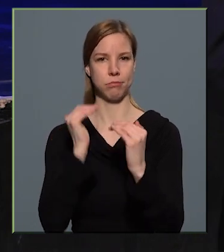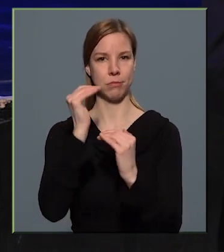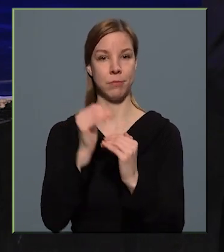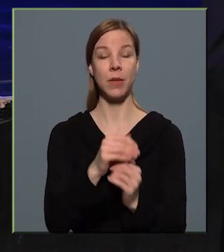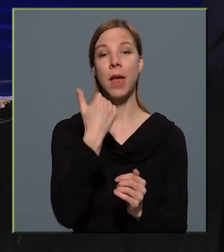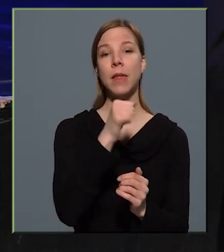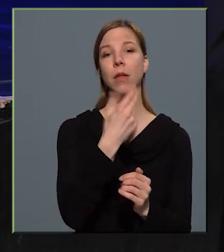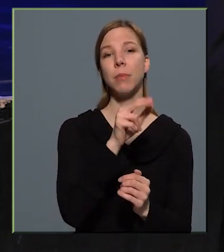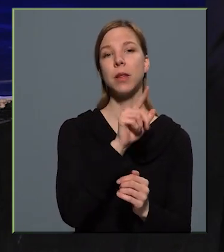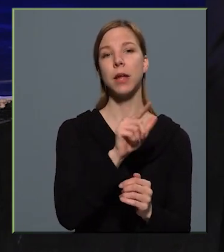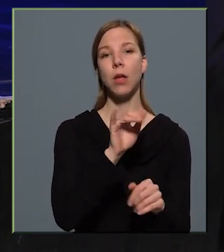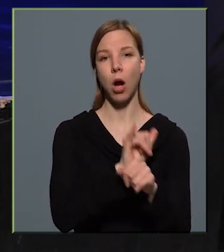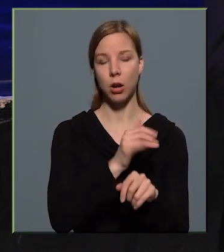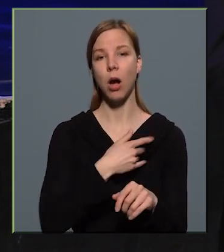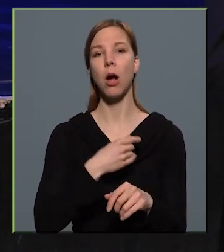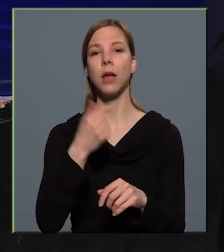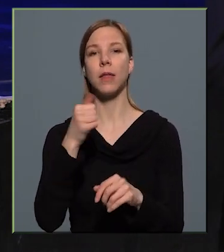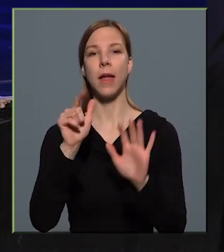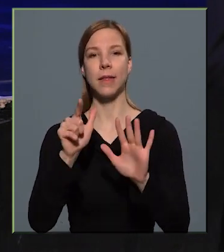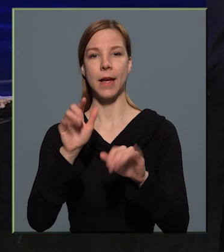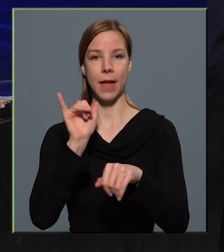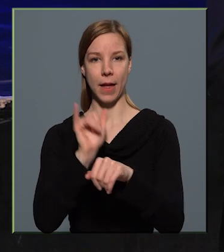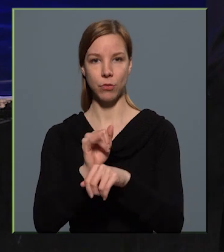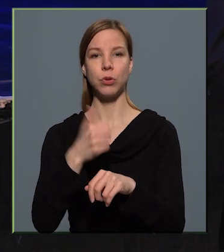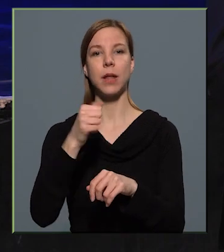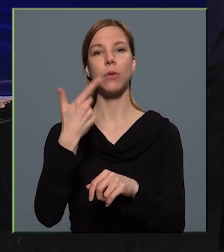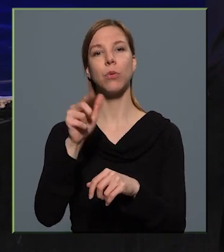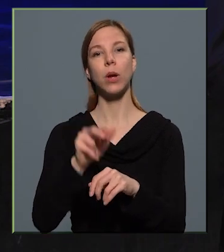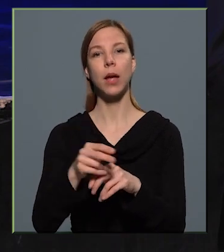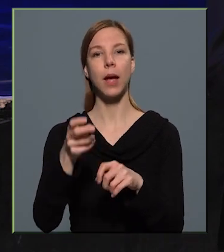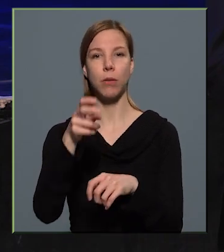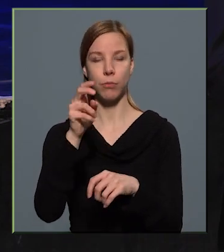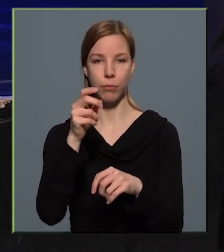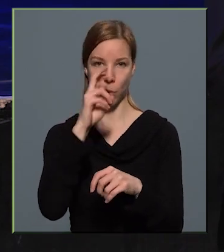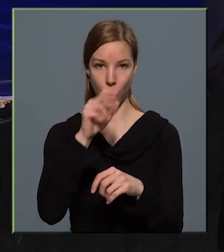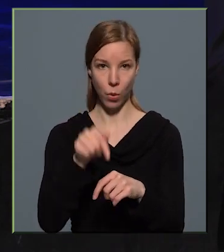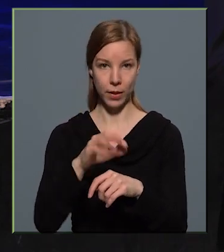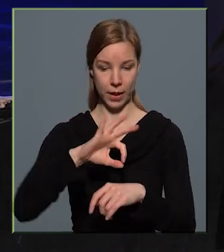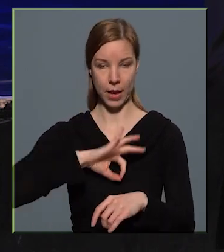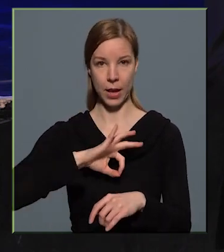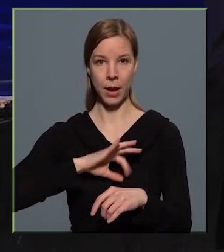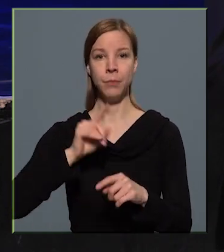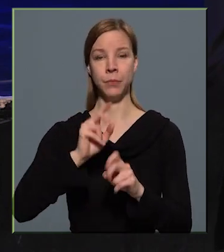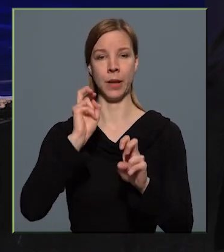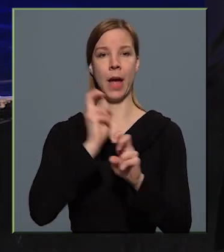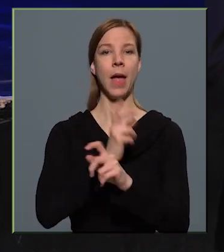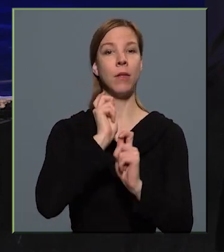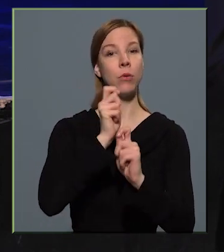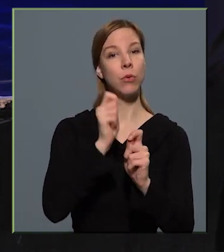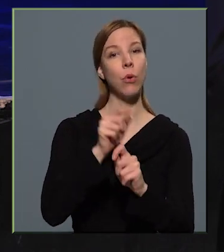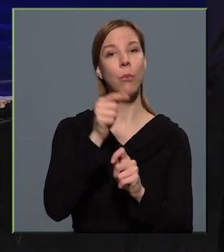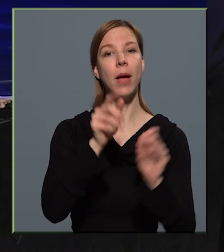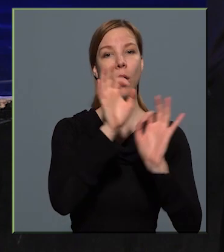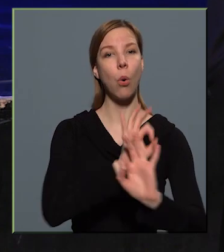arany, 107 ezüst, 122 bronz, ez Kőbánya látható 2022-es eredménye az országos